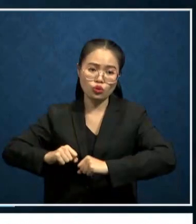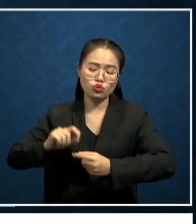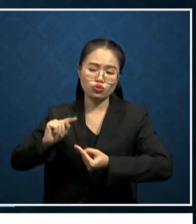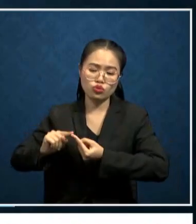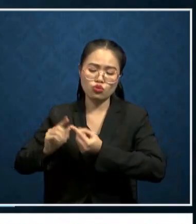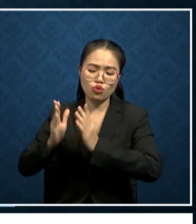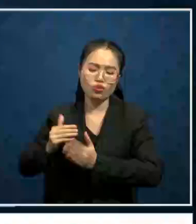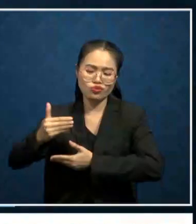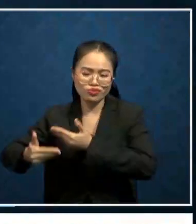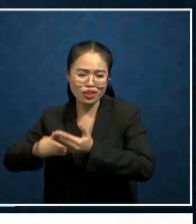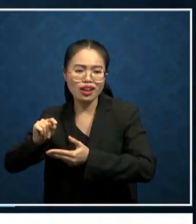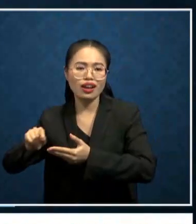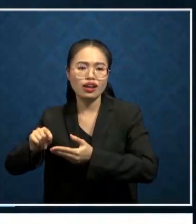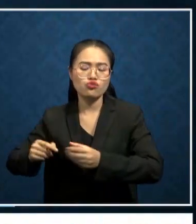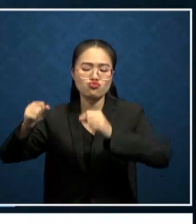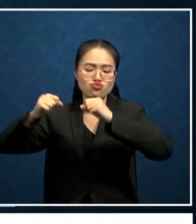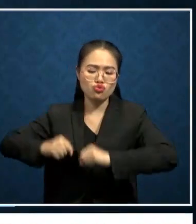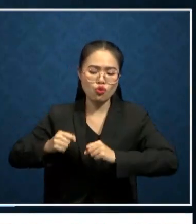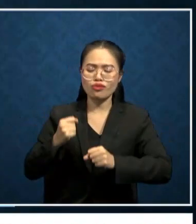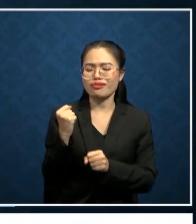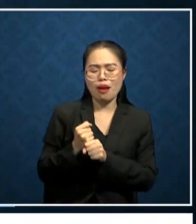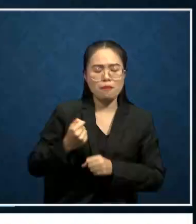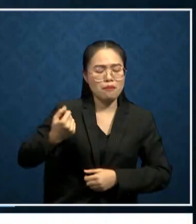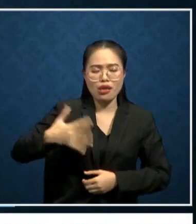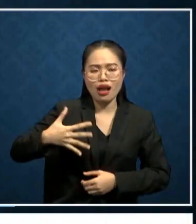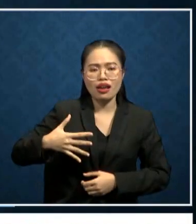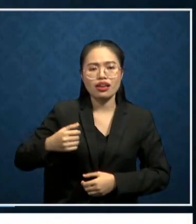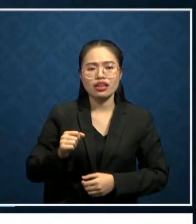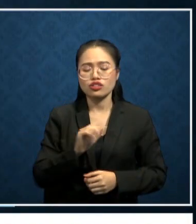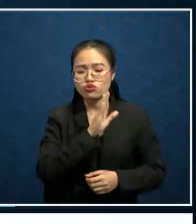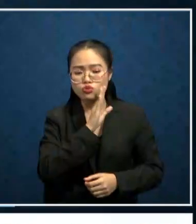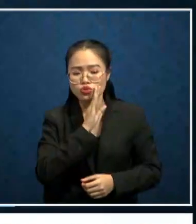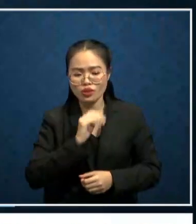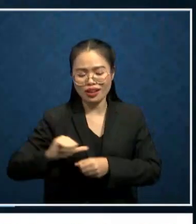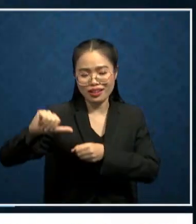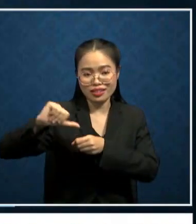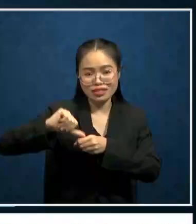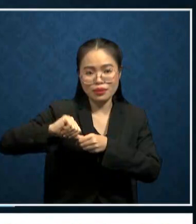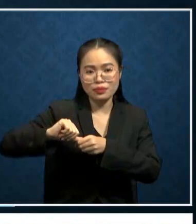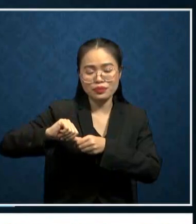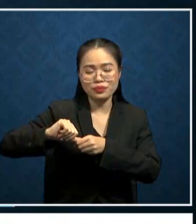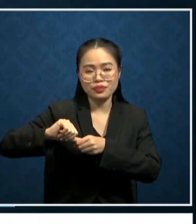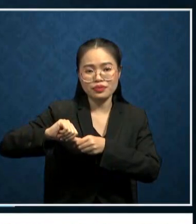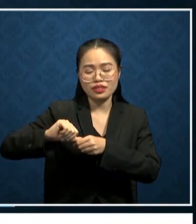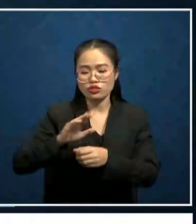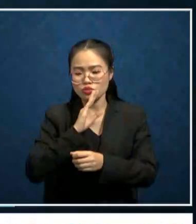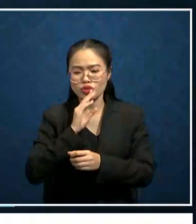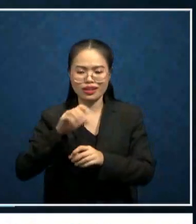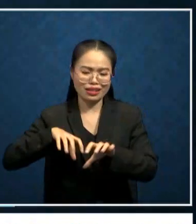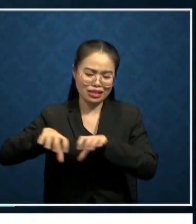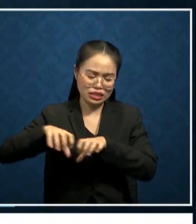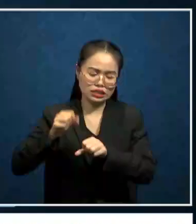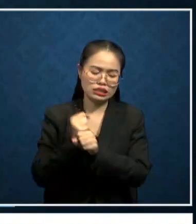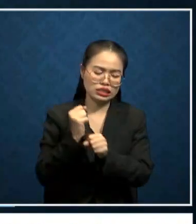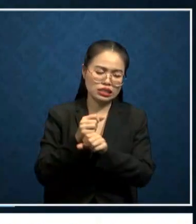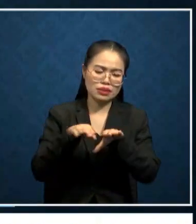ผู้เสียประโยชน์มันจึงตกลงกันไม่ได้นะครับเพราะฉะนั้นการใช้ประโยชน์จากไพาแก๊สเนี่ยถึงแม้ว่าจะดำเนินการในมาตรการใด